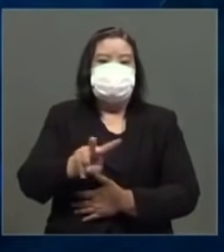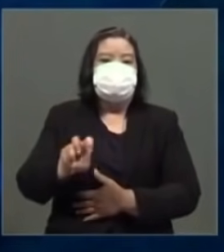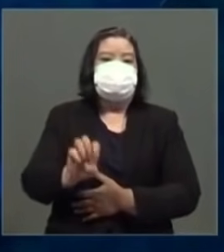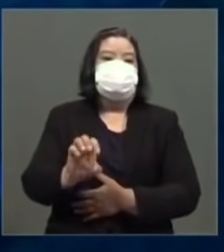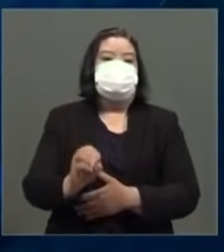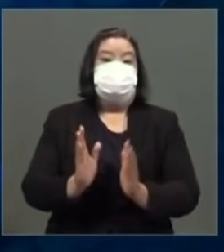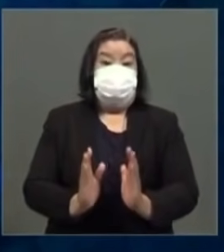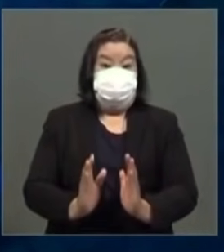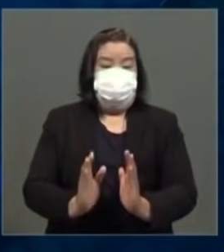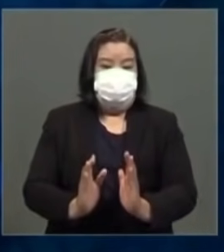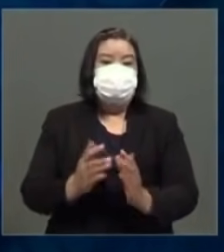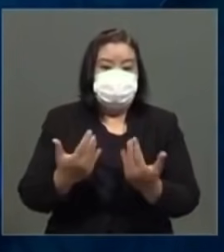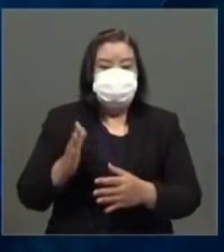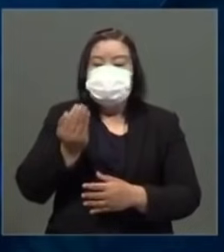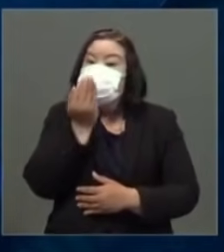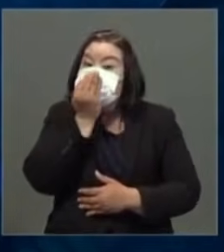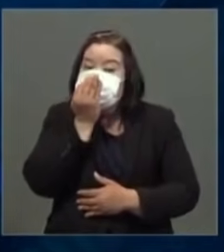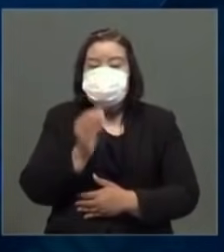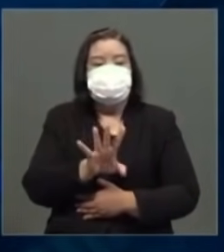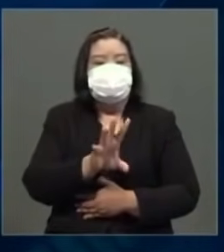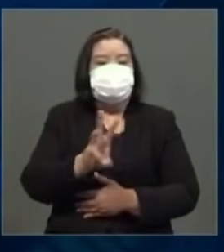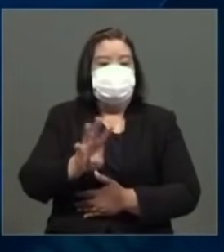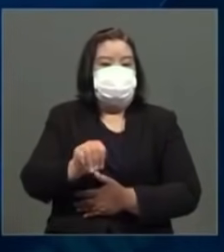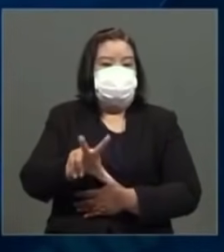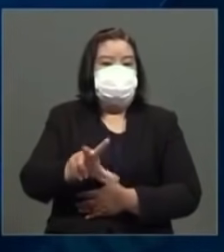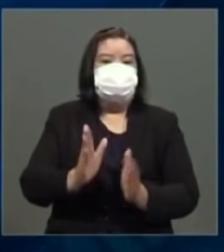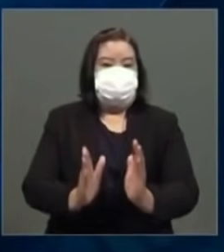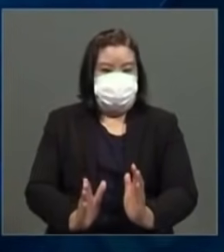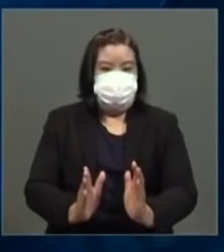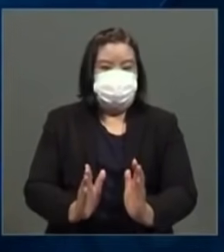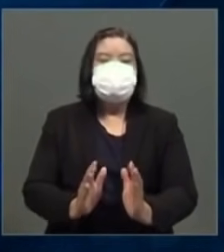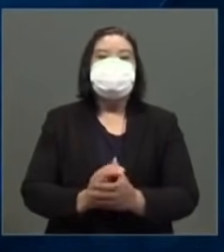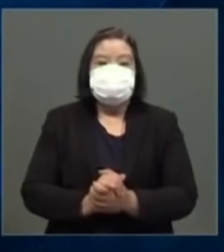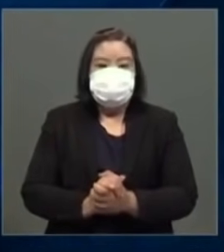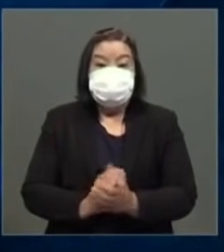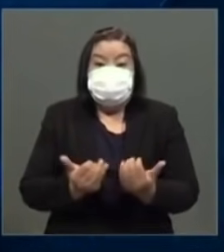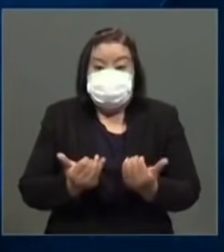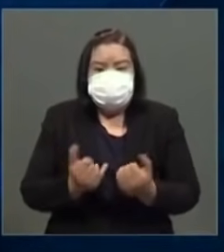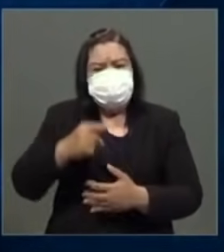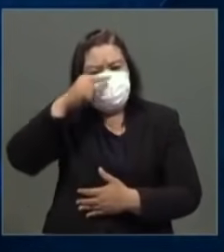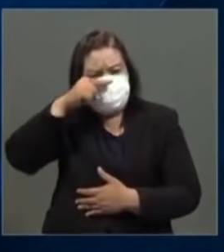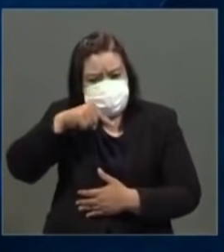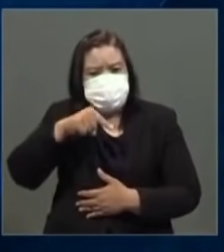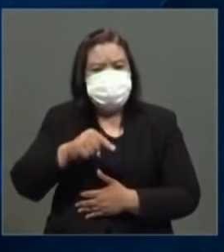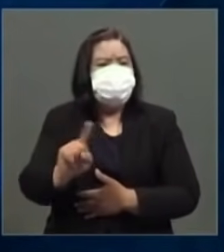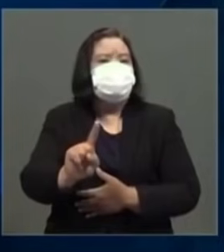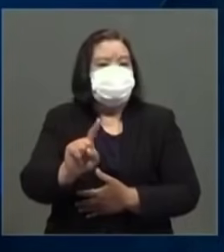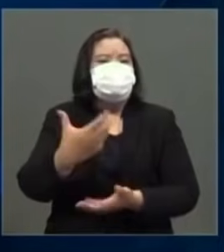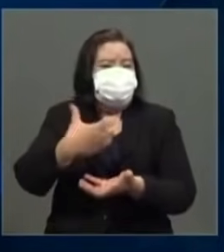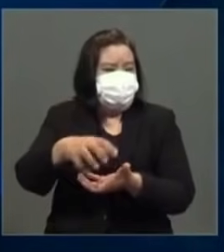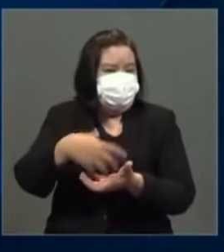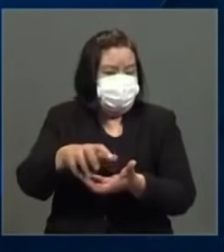ส่เครื่องช่วยหายใจอยู่ที่643นะครับนี่คือสิ่งที่เกิดขึ้นแล้วก็ฉีดไปแล้ว